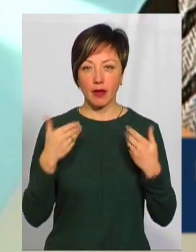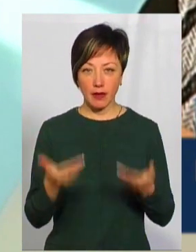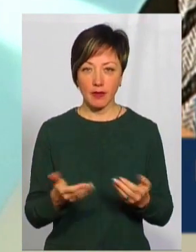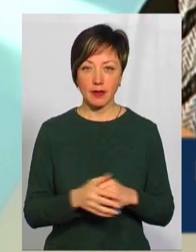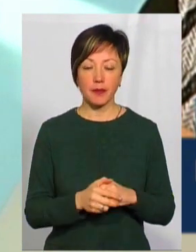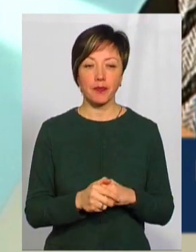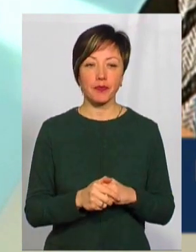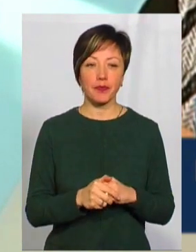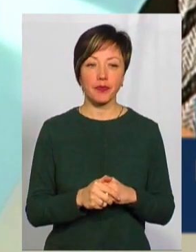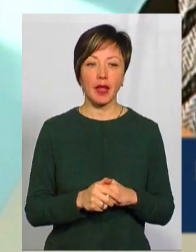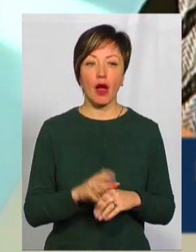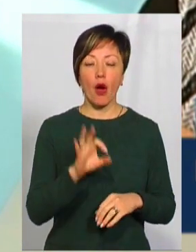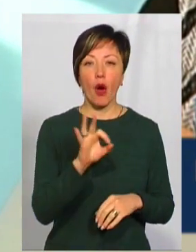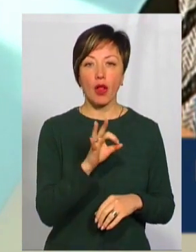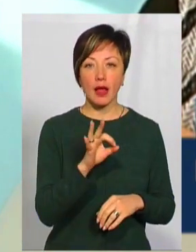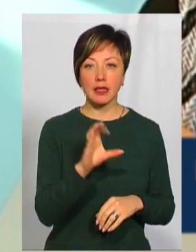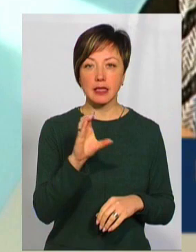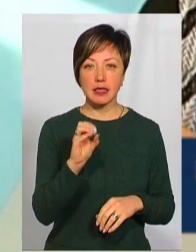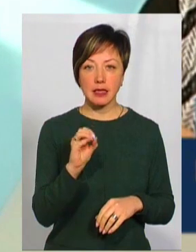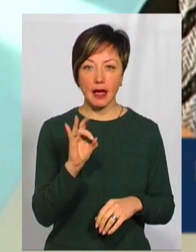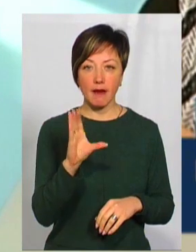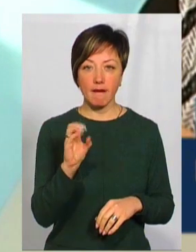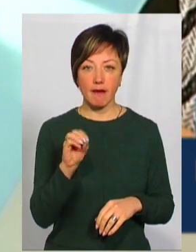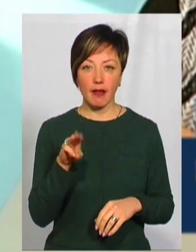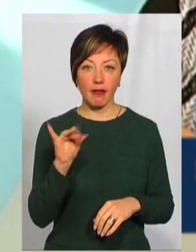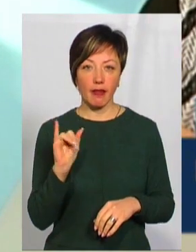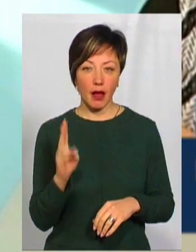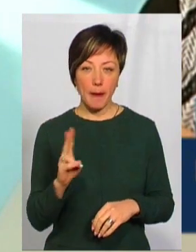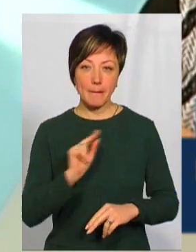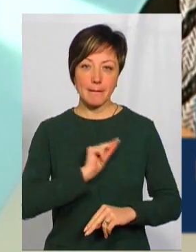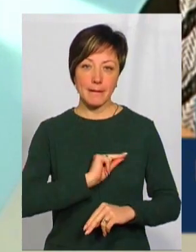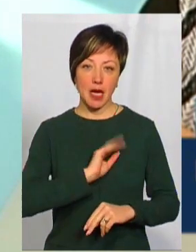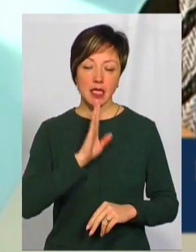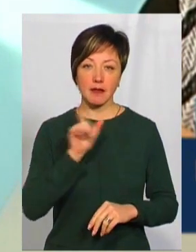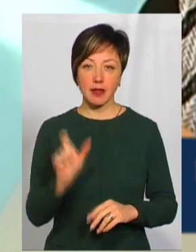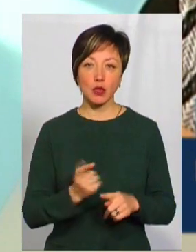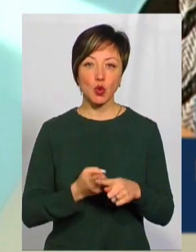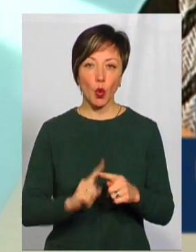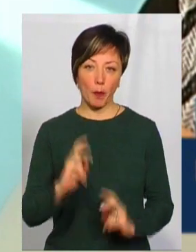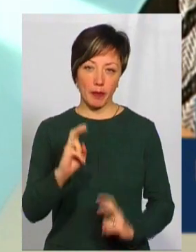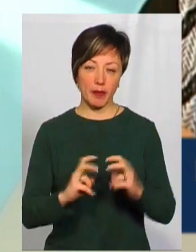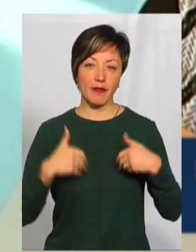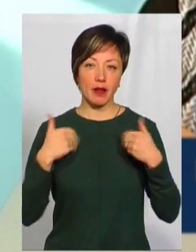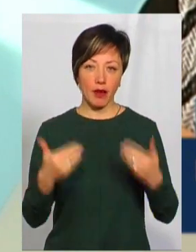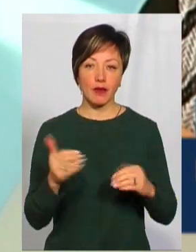вас, пане Надії, та з Оленою Серветник, працівницею цього підприємства. Вітаю вас, пані Олено.